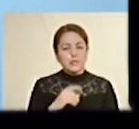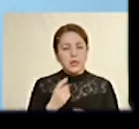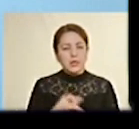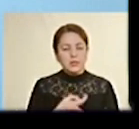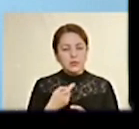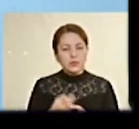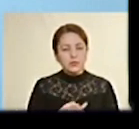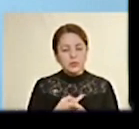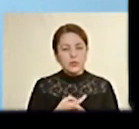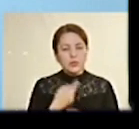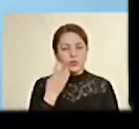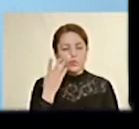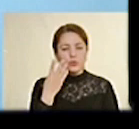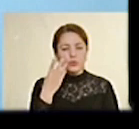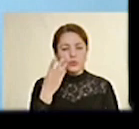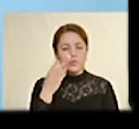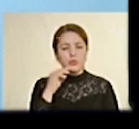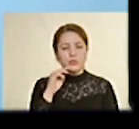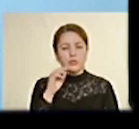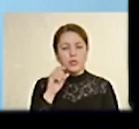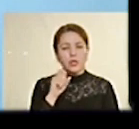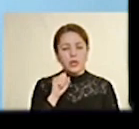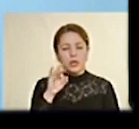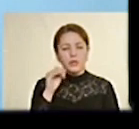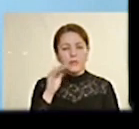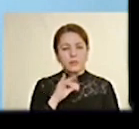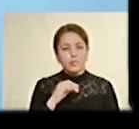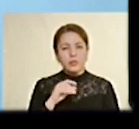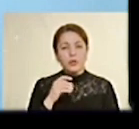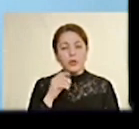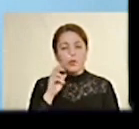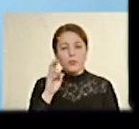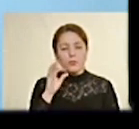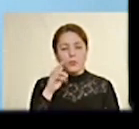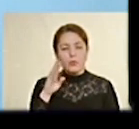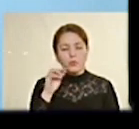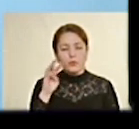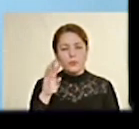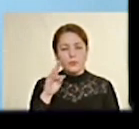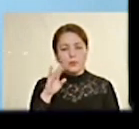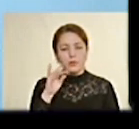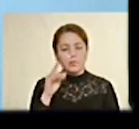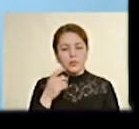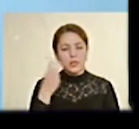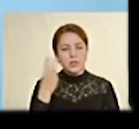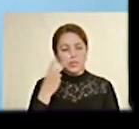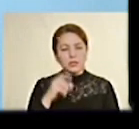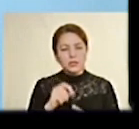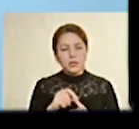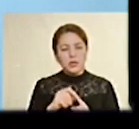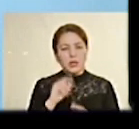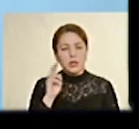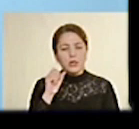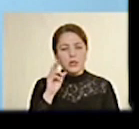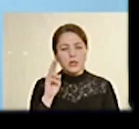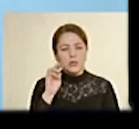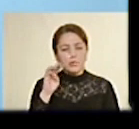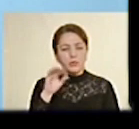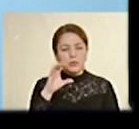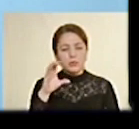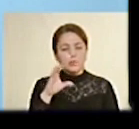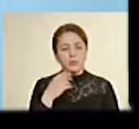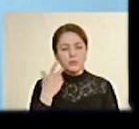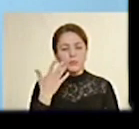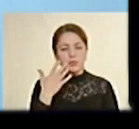Kartoshkaning 4-chi harfi. Bodomning 2-chi harfi. Kaktusning 5-chi